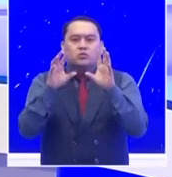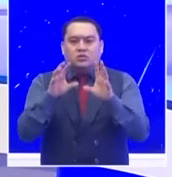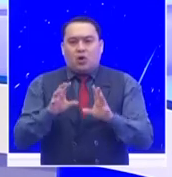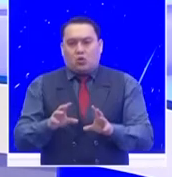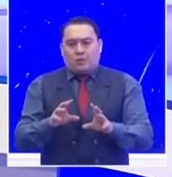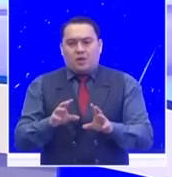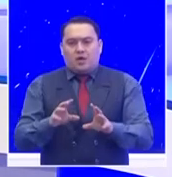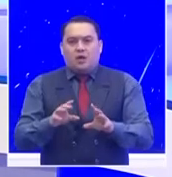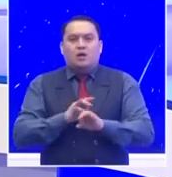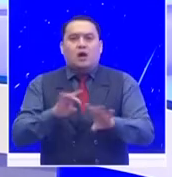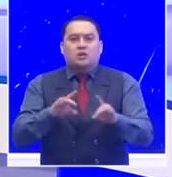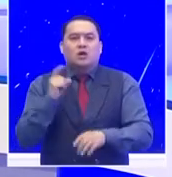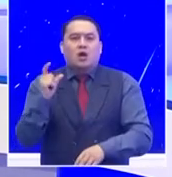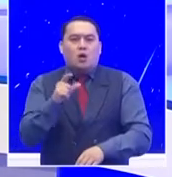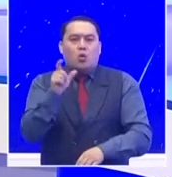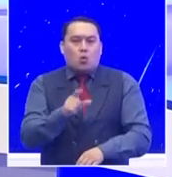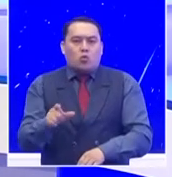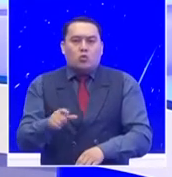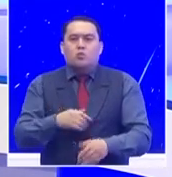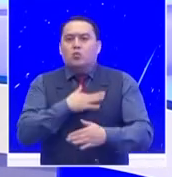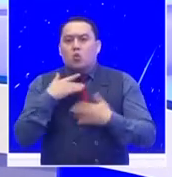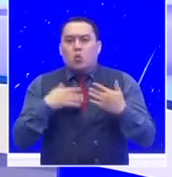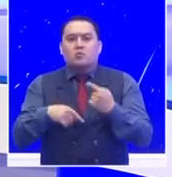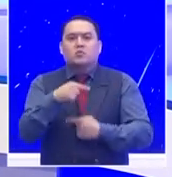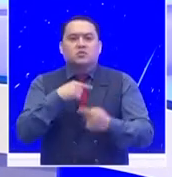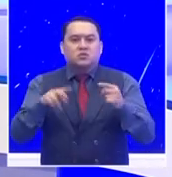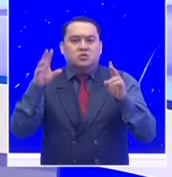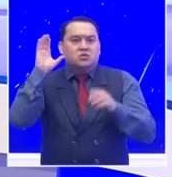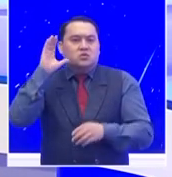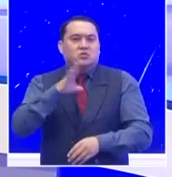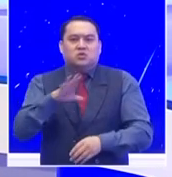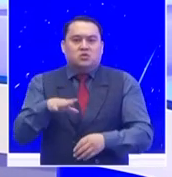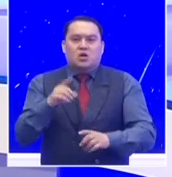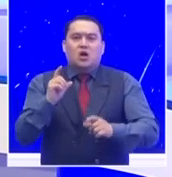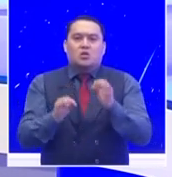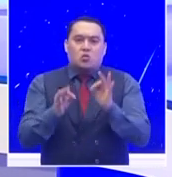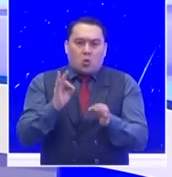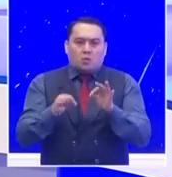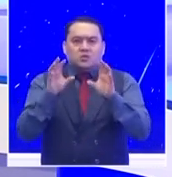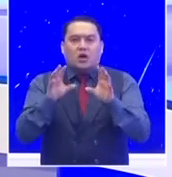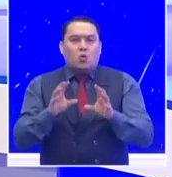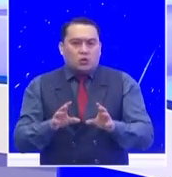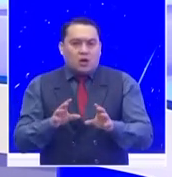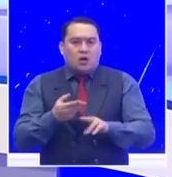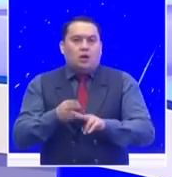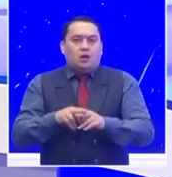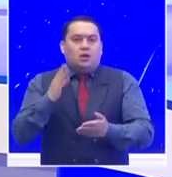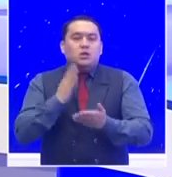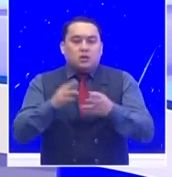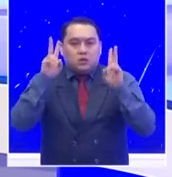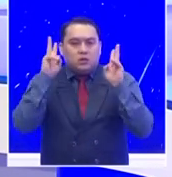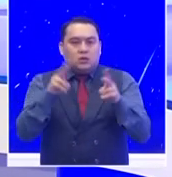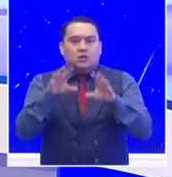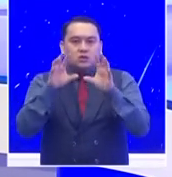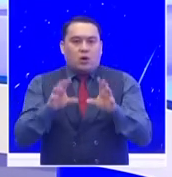законодательства. Как утверждают экологи, многие бизнесмены никогда и не слышали про нормы экологического законодательства. Однако незнание